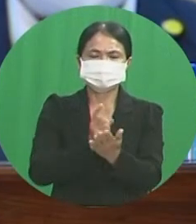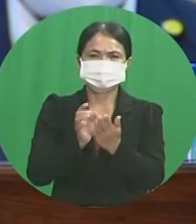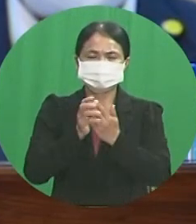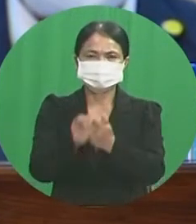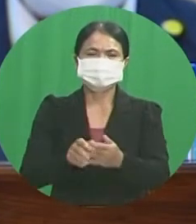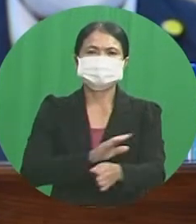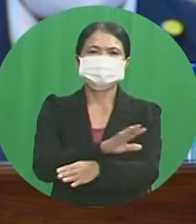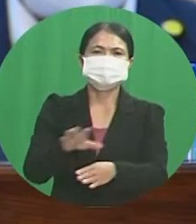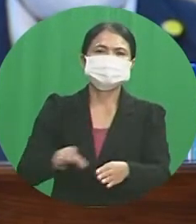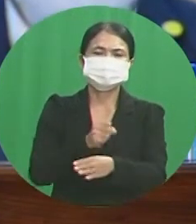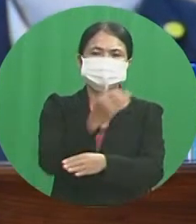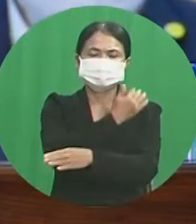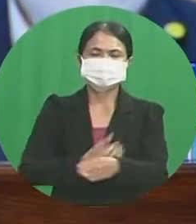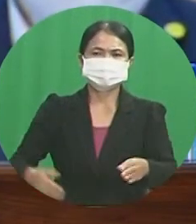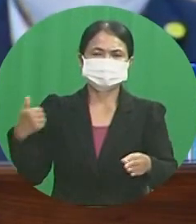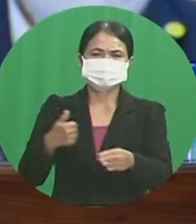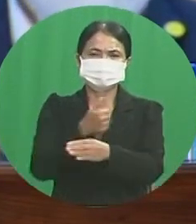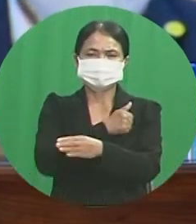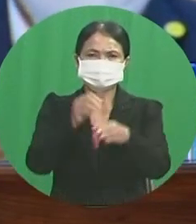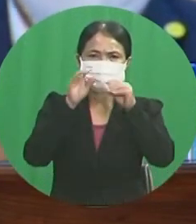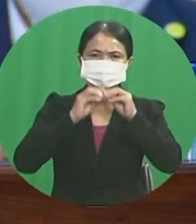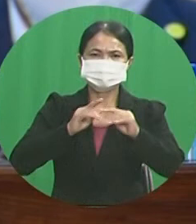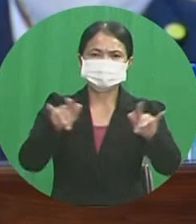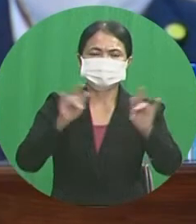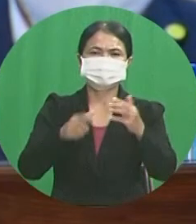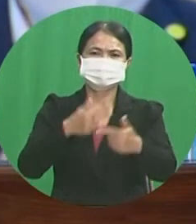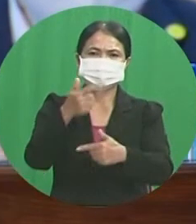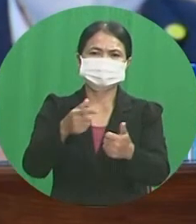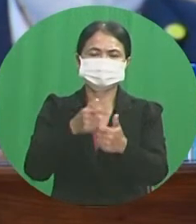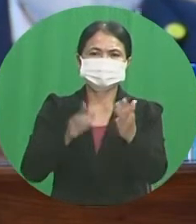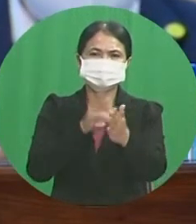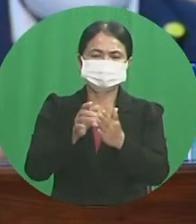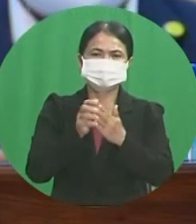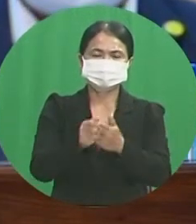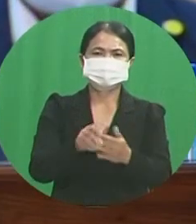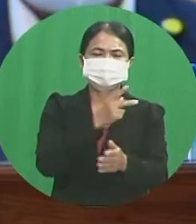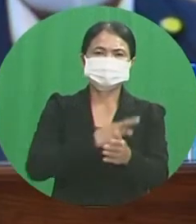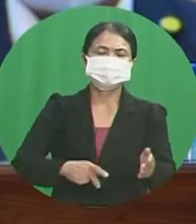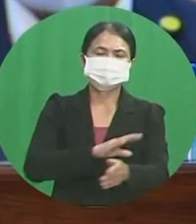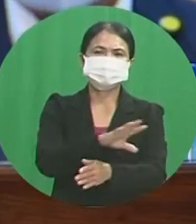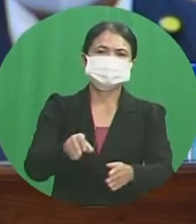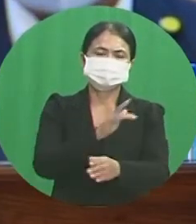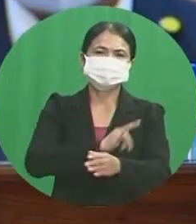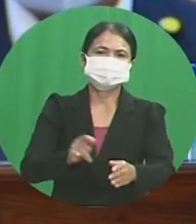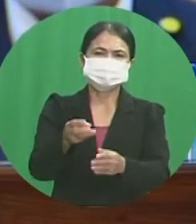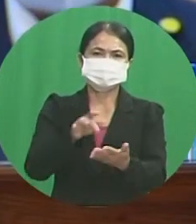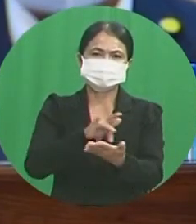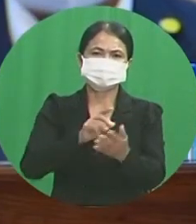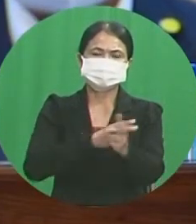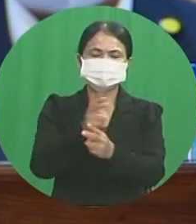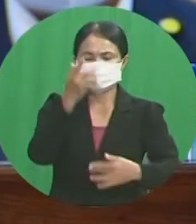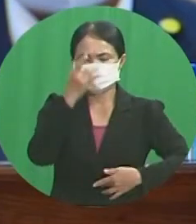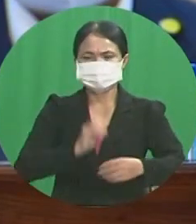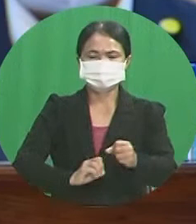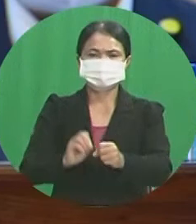ភិបាលកម្ពុជាសម្ដេចតេជោហ៊ុនសែនបានប្រកាសថាជំហានដំបូងរាជរដ្ឋាភិបាលកម្ពុជានឹងបញ្ជាទិញថ្នាំព្យាបាលជំងឺ